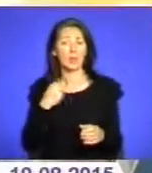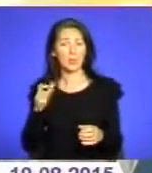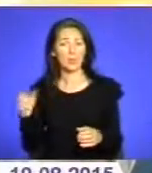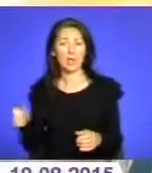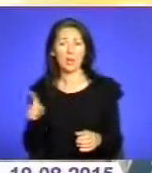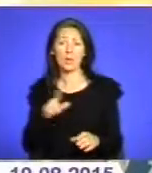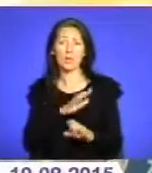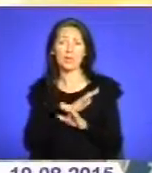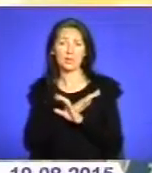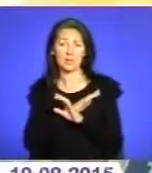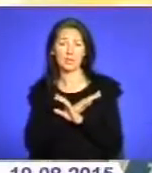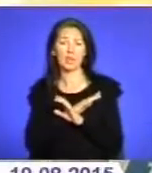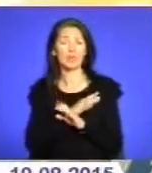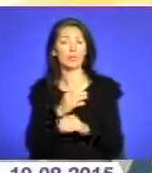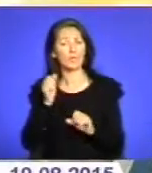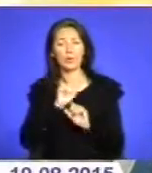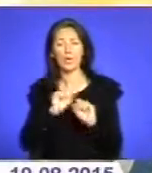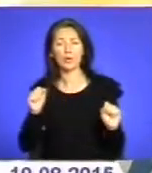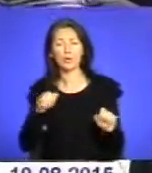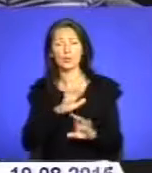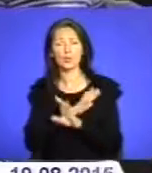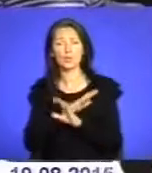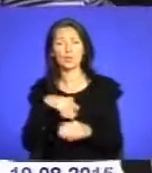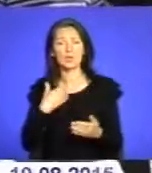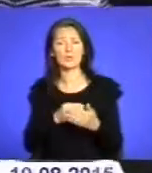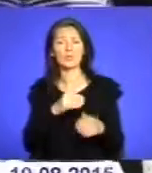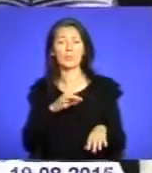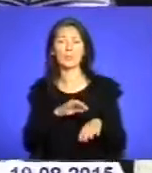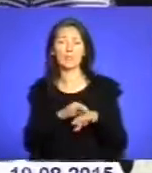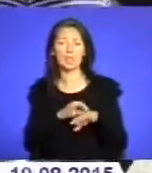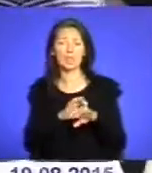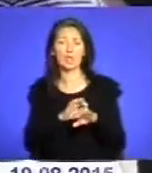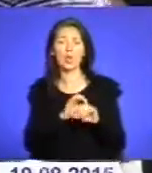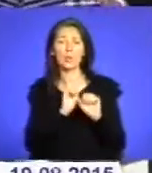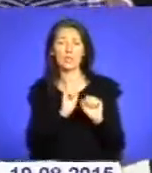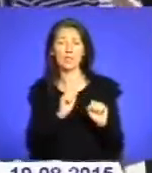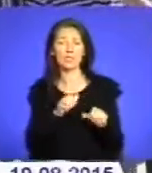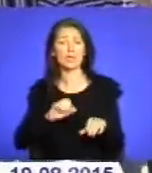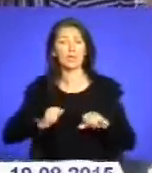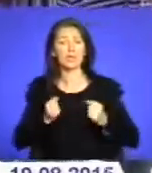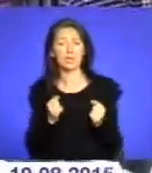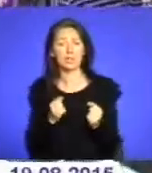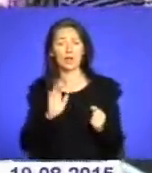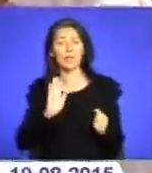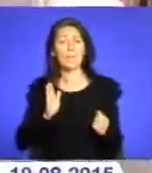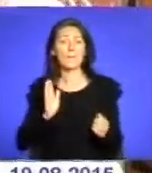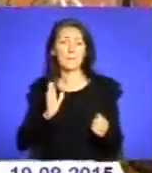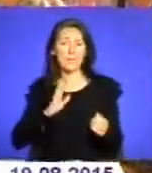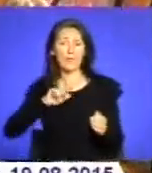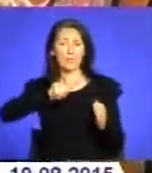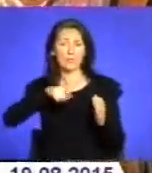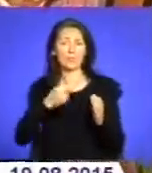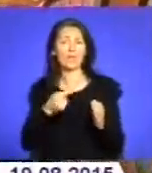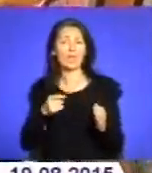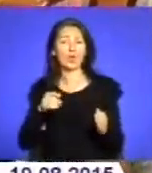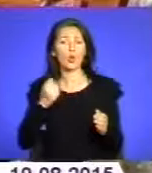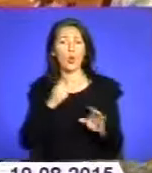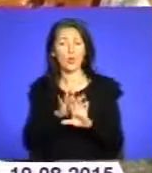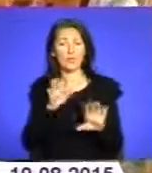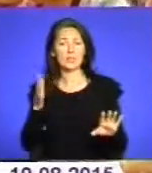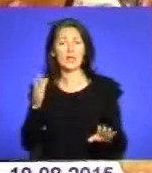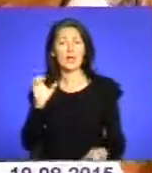прикрив товаришів. Ігор Новак був мобілізований до війська у серпні минулоріч. Вишкіл проходив на